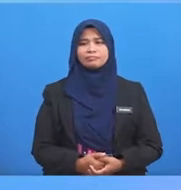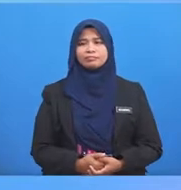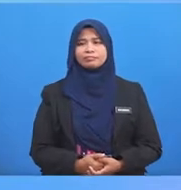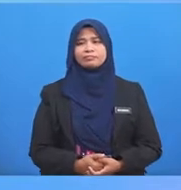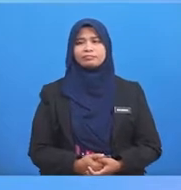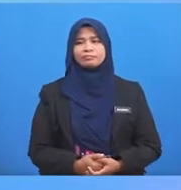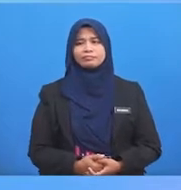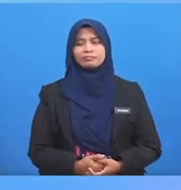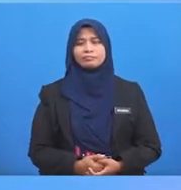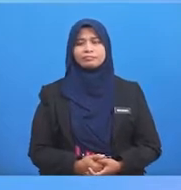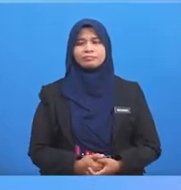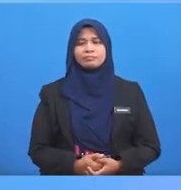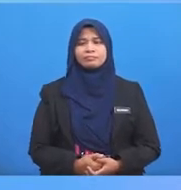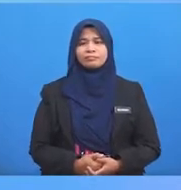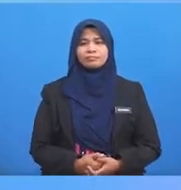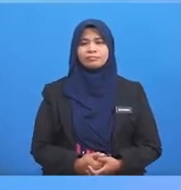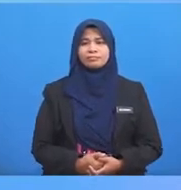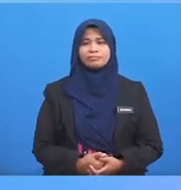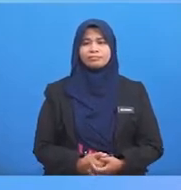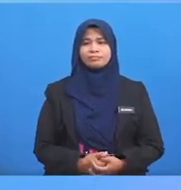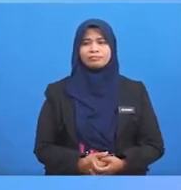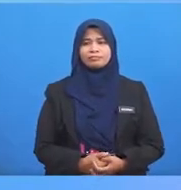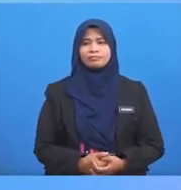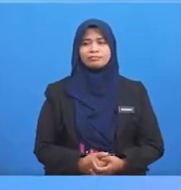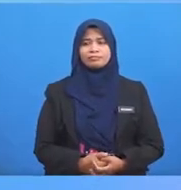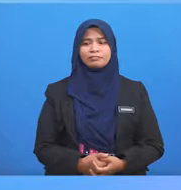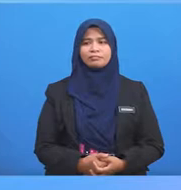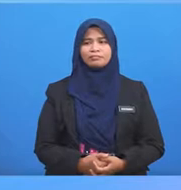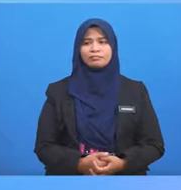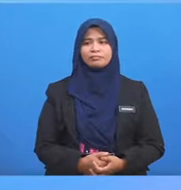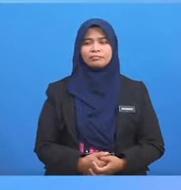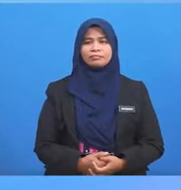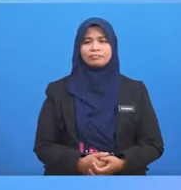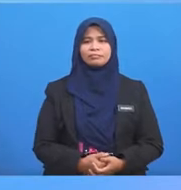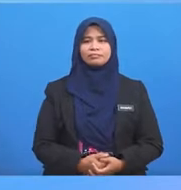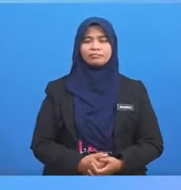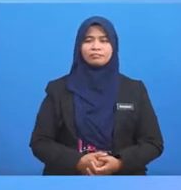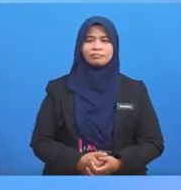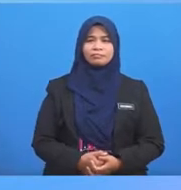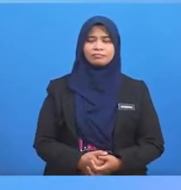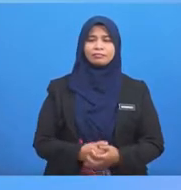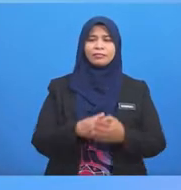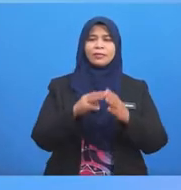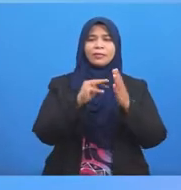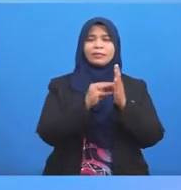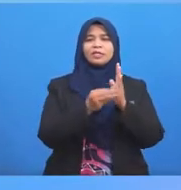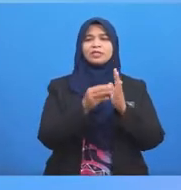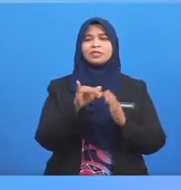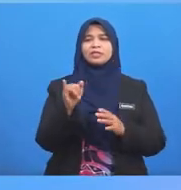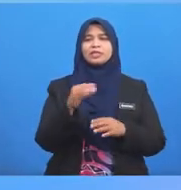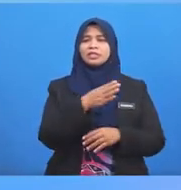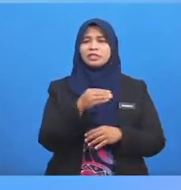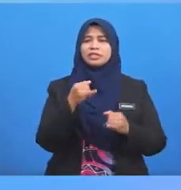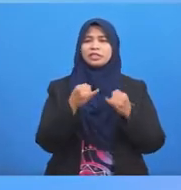tajidu katiban farihanun maqbudah. Mafhumnya,